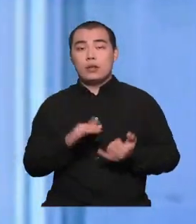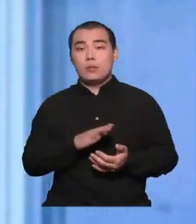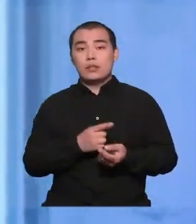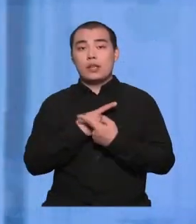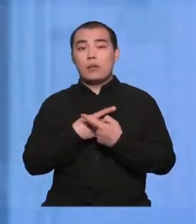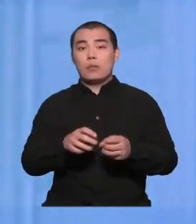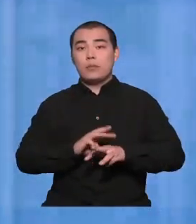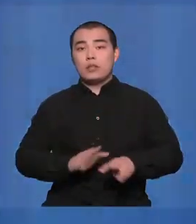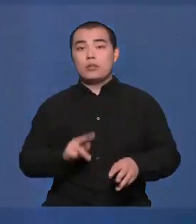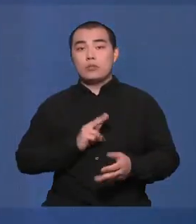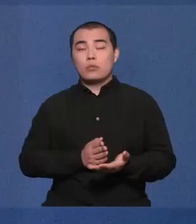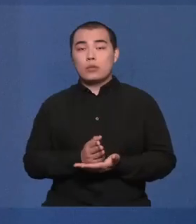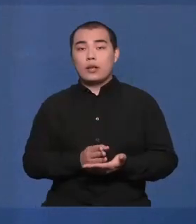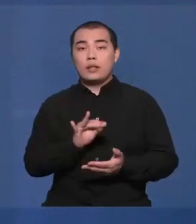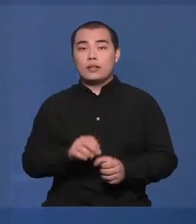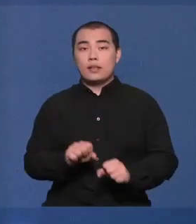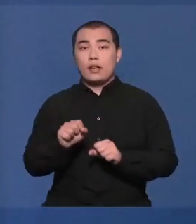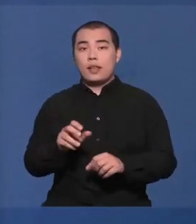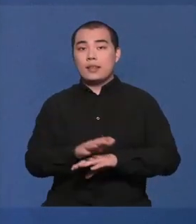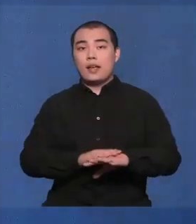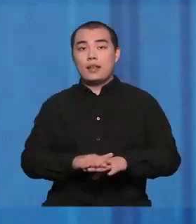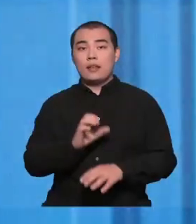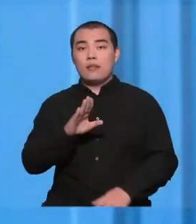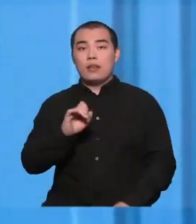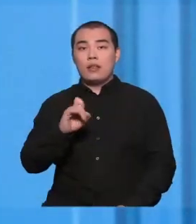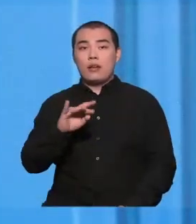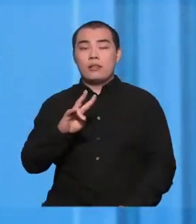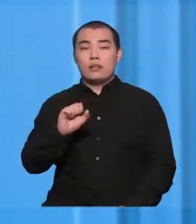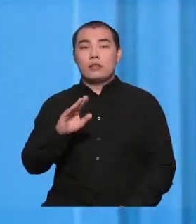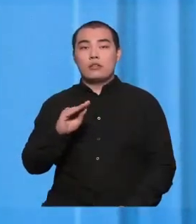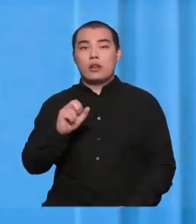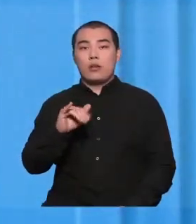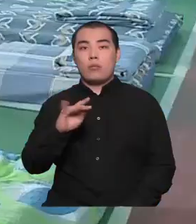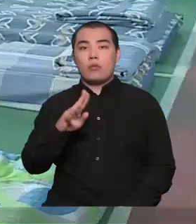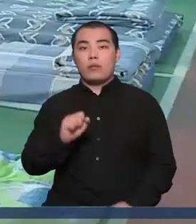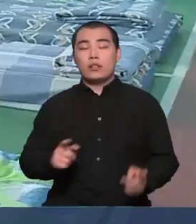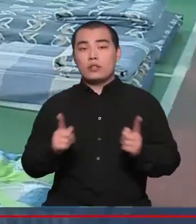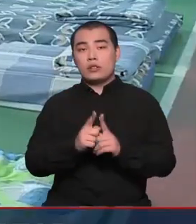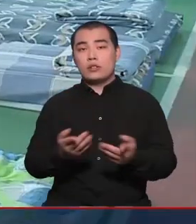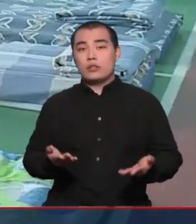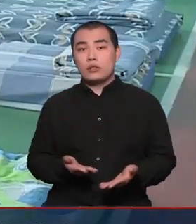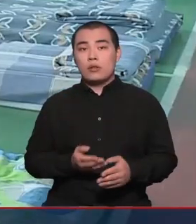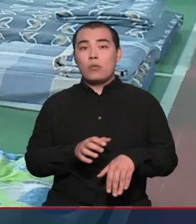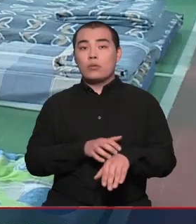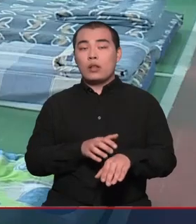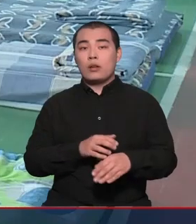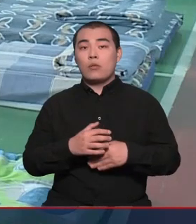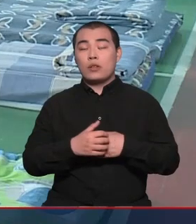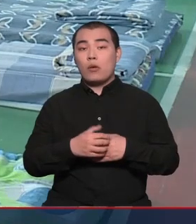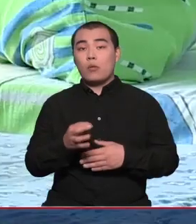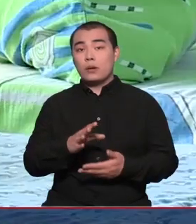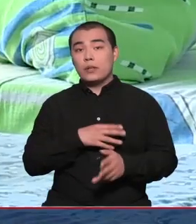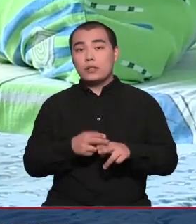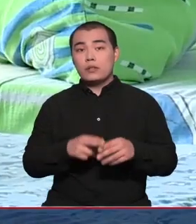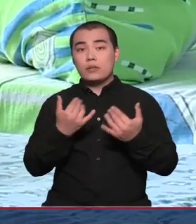об этом сообщила министр труда и социальной защиты населения Светлана Жакупова, которая встретилась с жителями Костанайской области. На